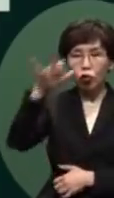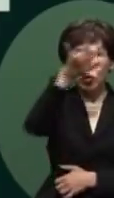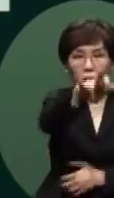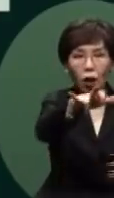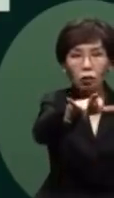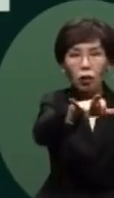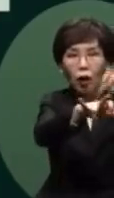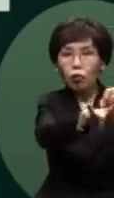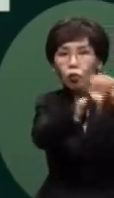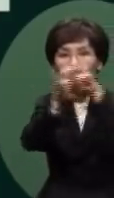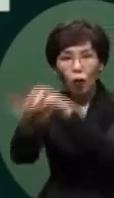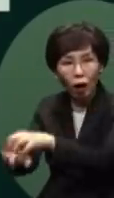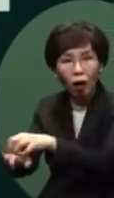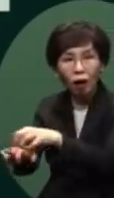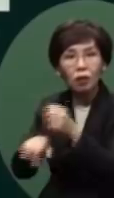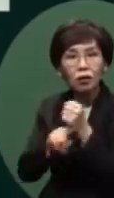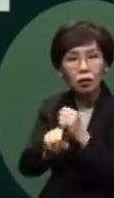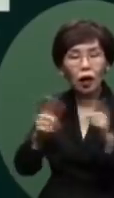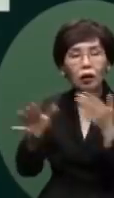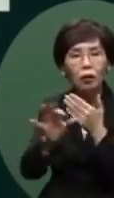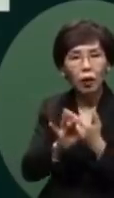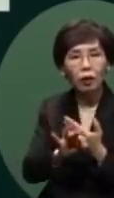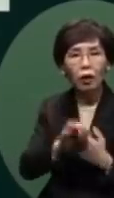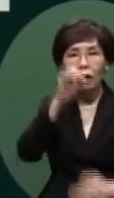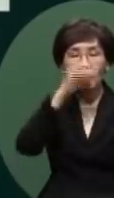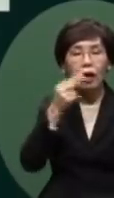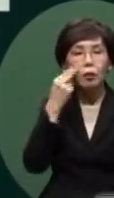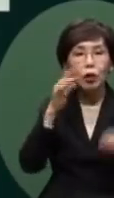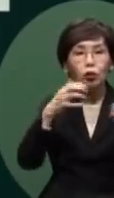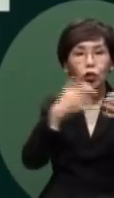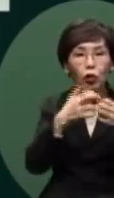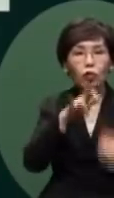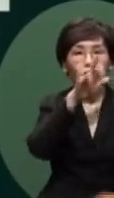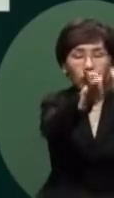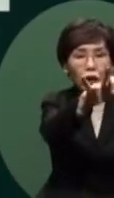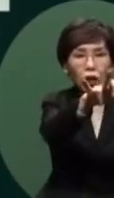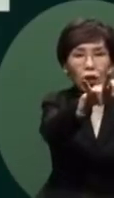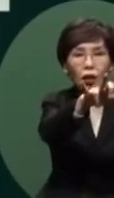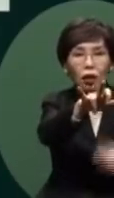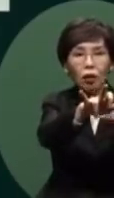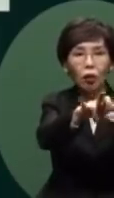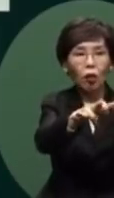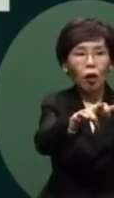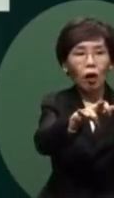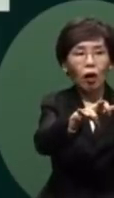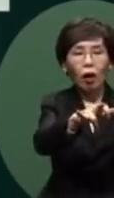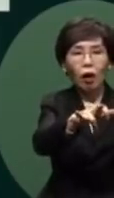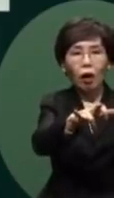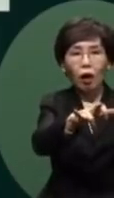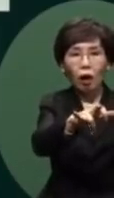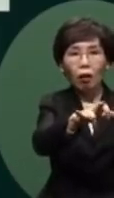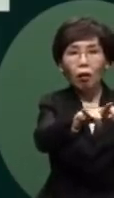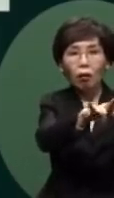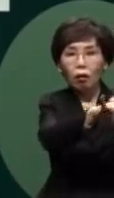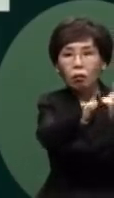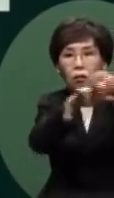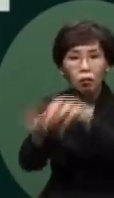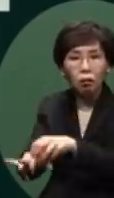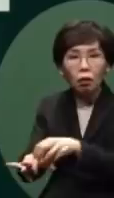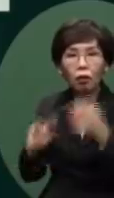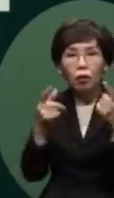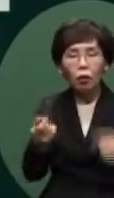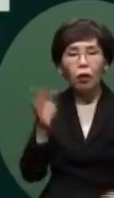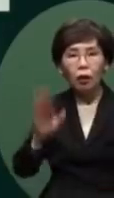온다는 얘기인지 아니면 그냥 그 미국 전투기로 전폭기로 뭐 한다든지 이러면 똑같은 건데